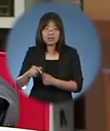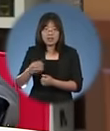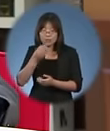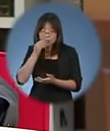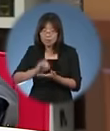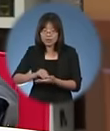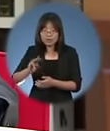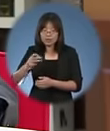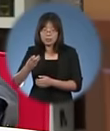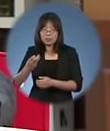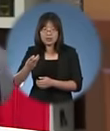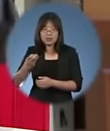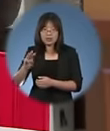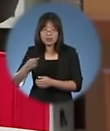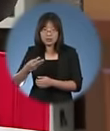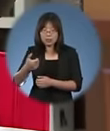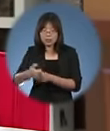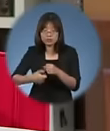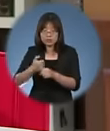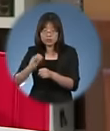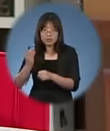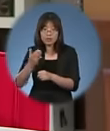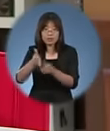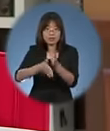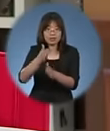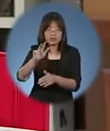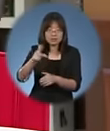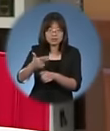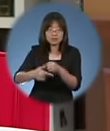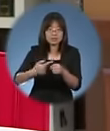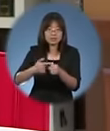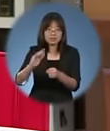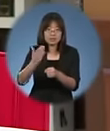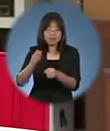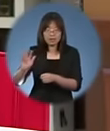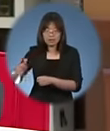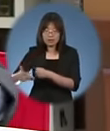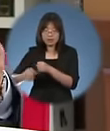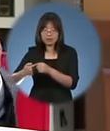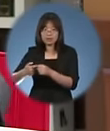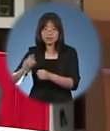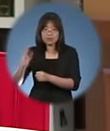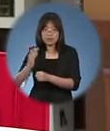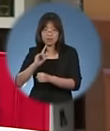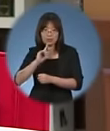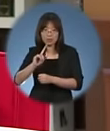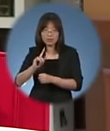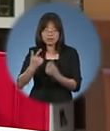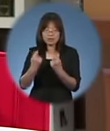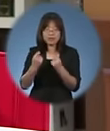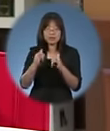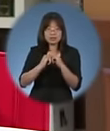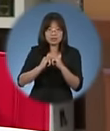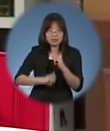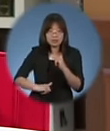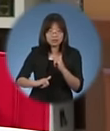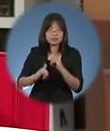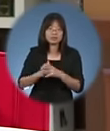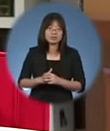거다. 그리고 저 건물은 700년 된 거다. 800년 된 거다. 그런